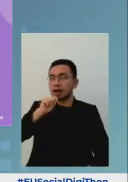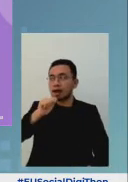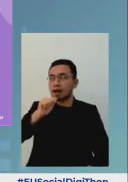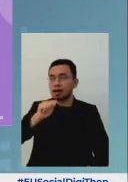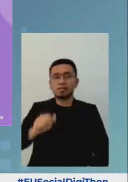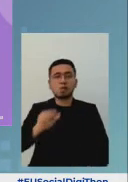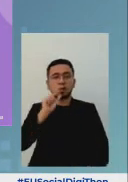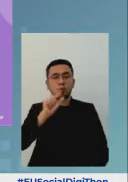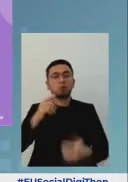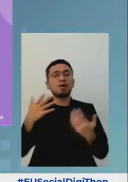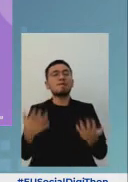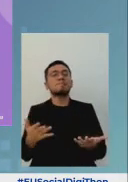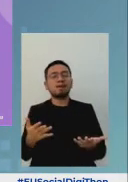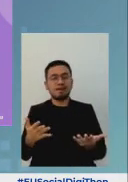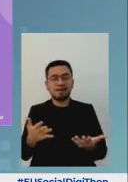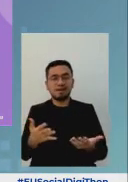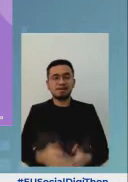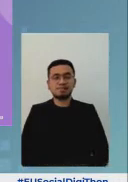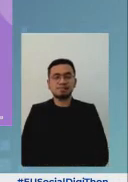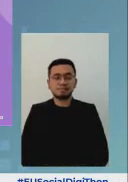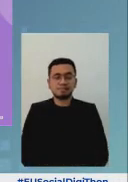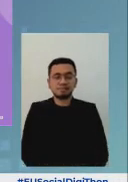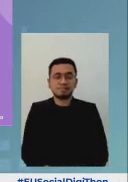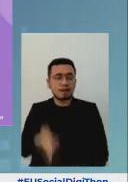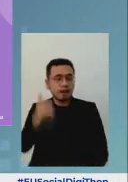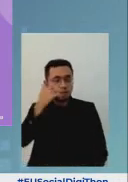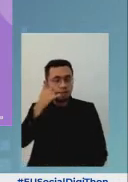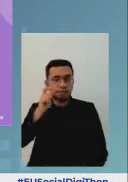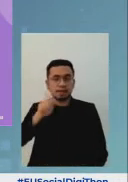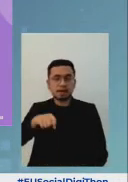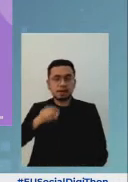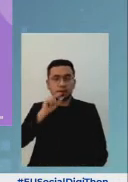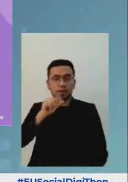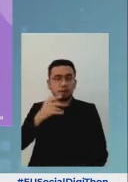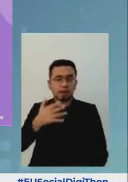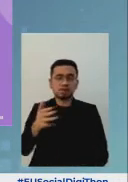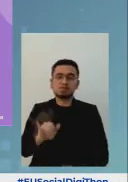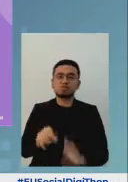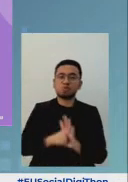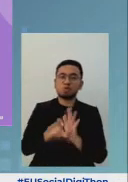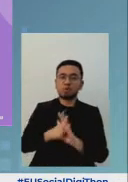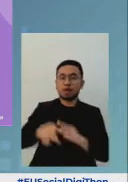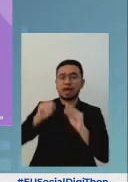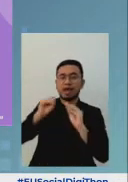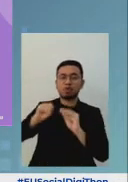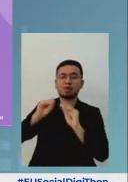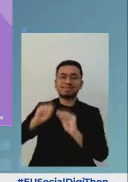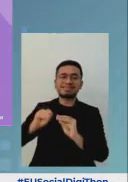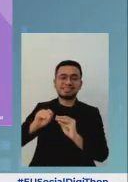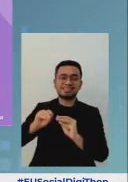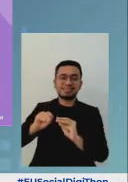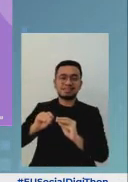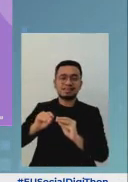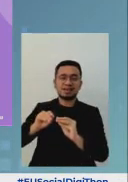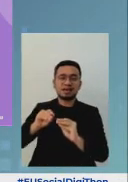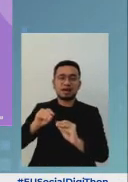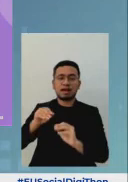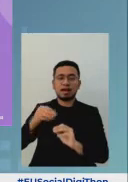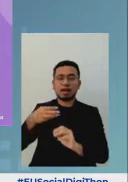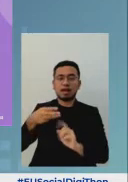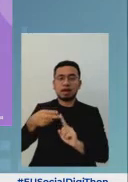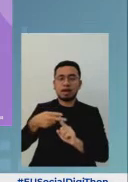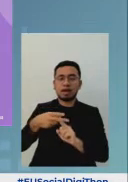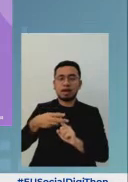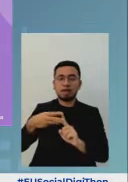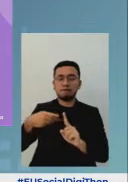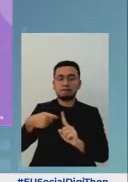kegiatan apa gitu misalnya. Kemudian kita perlu melakukan edukasi efek tadi seperti yang sudah disampaikan Bu Diana ya. Cyberbullying itu apa